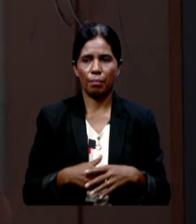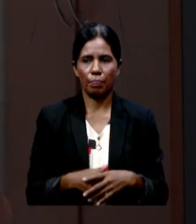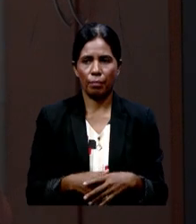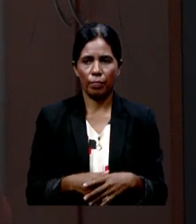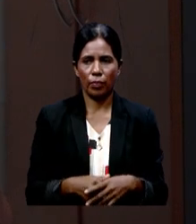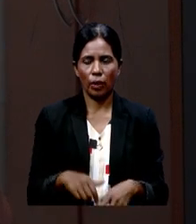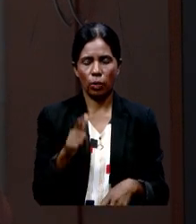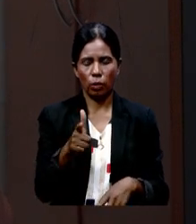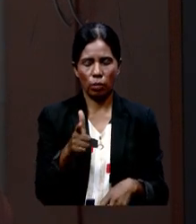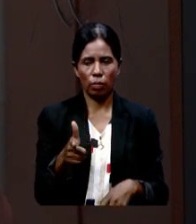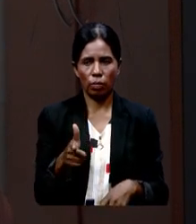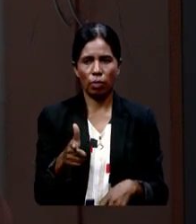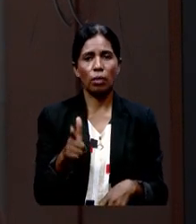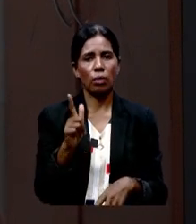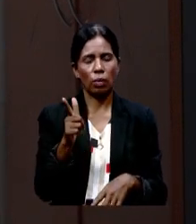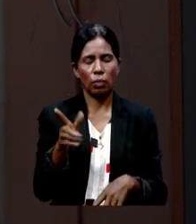25 item